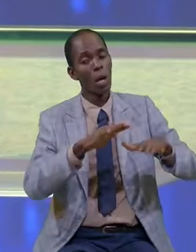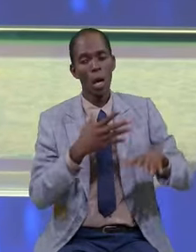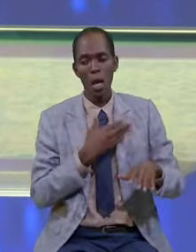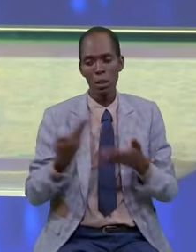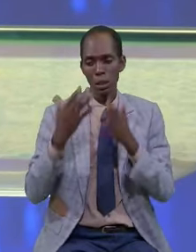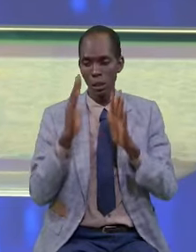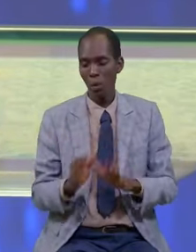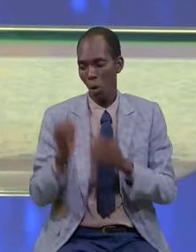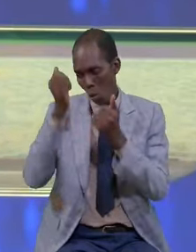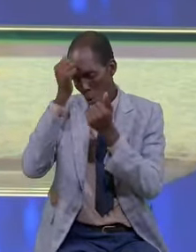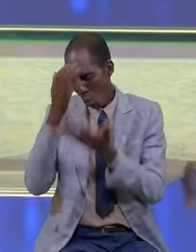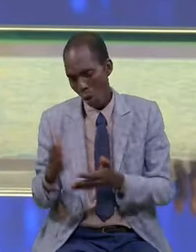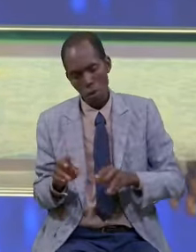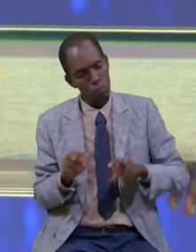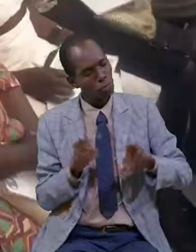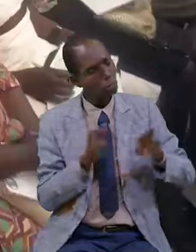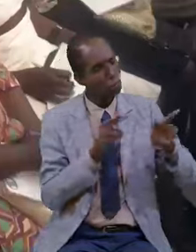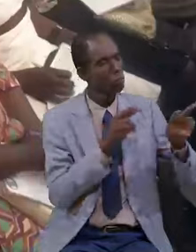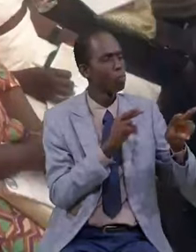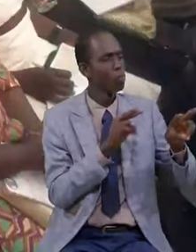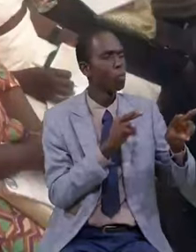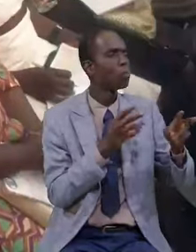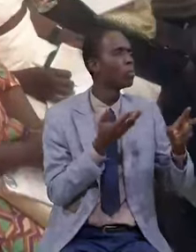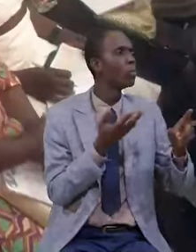il regarda et dit,